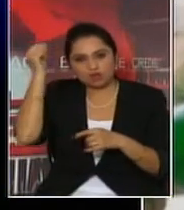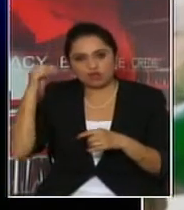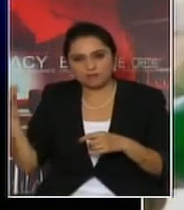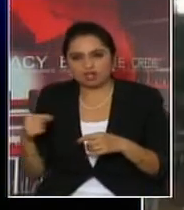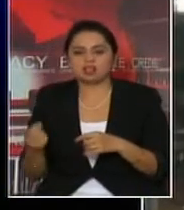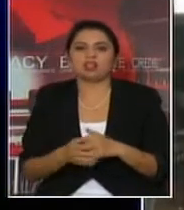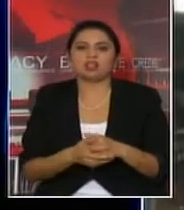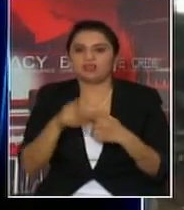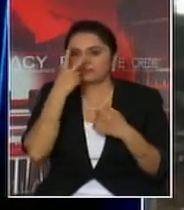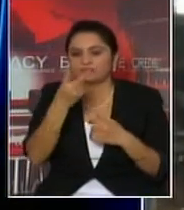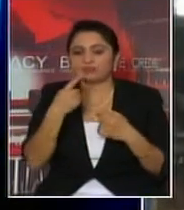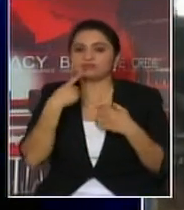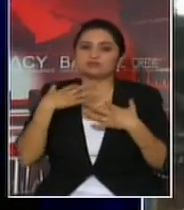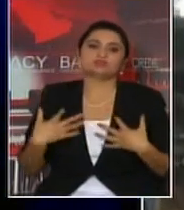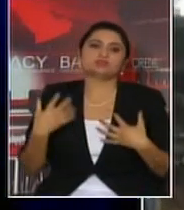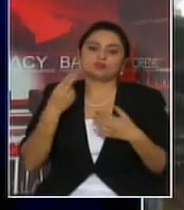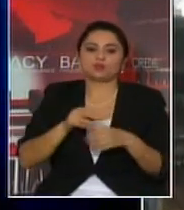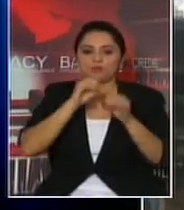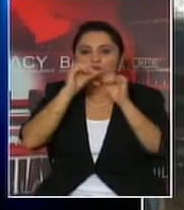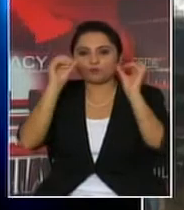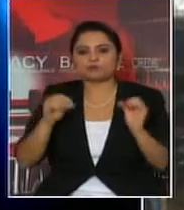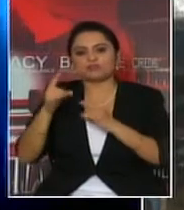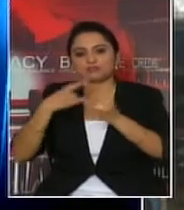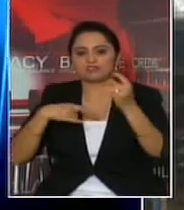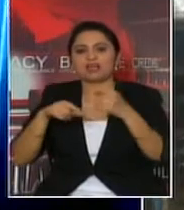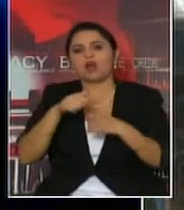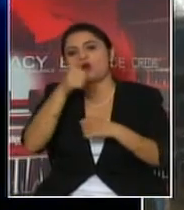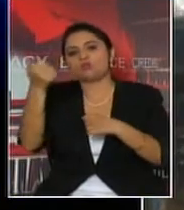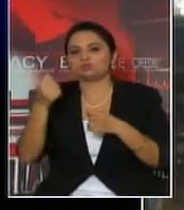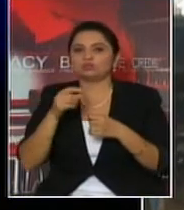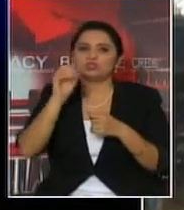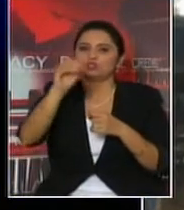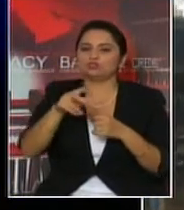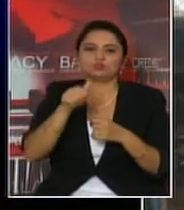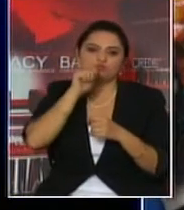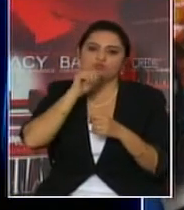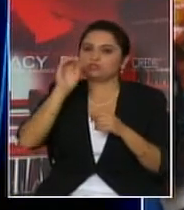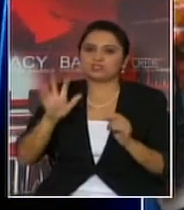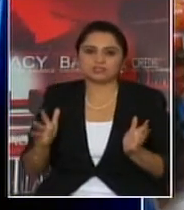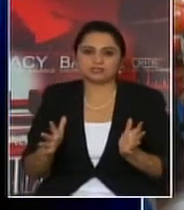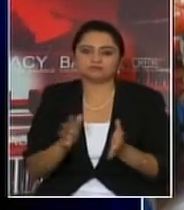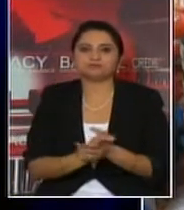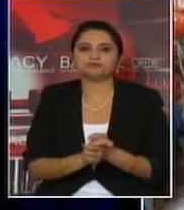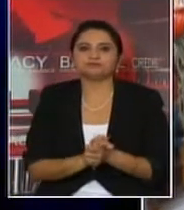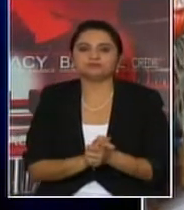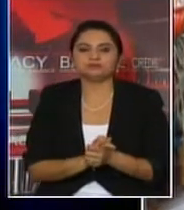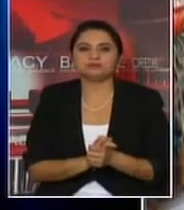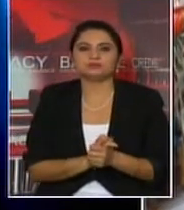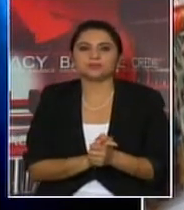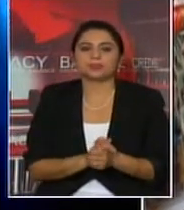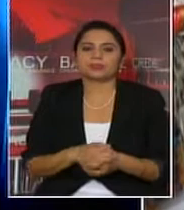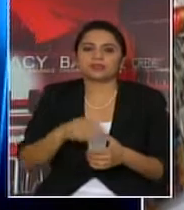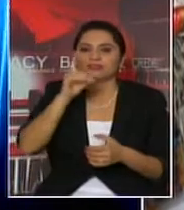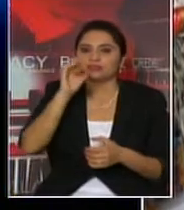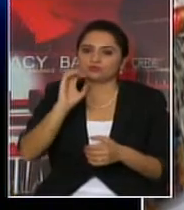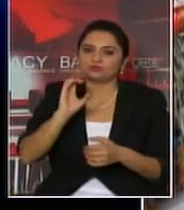तर्सिए। पसले फिर्ता लिएर अर्को ड्यू दिए पनि उनले त्यो पिउन सकेनन्। ग्राहकले त्यसपछि ड्यू दिनु